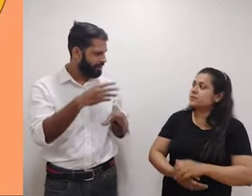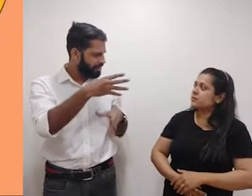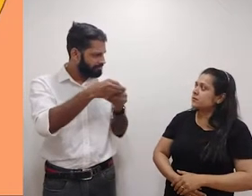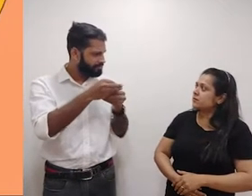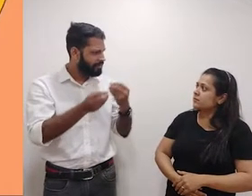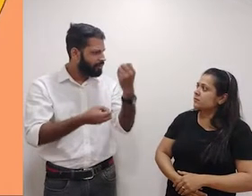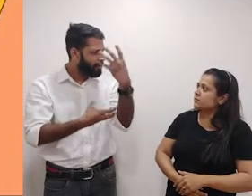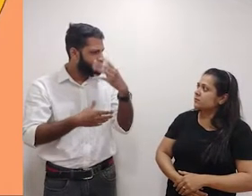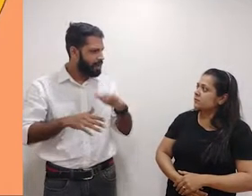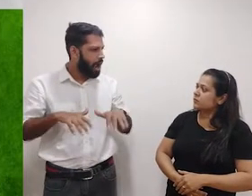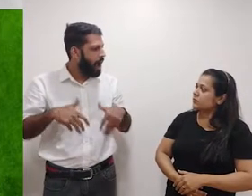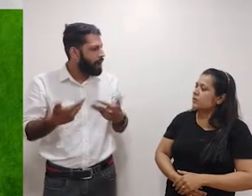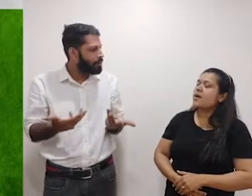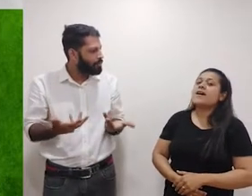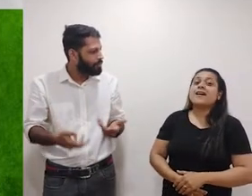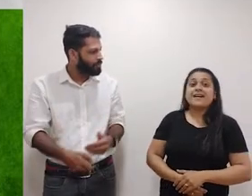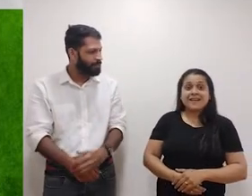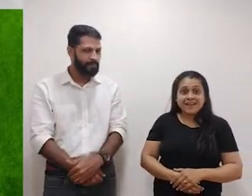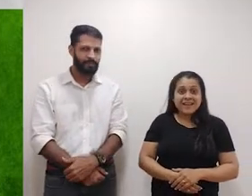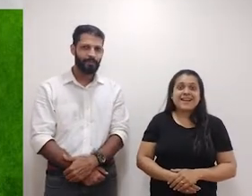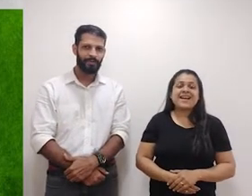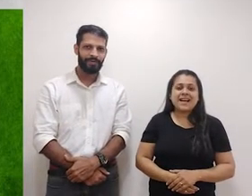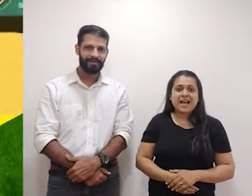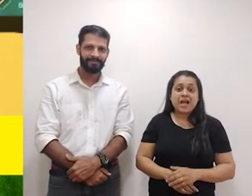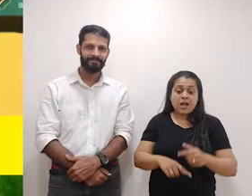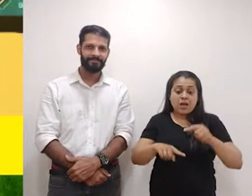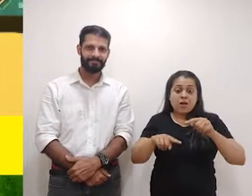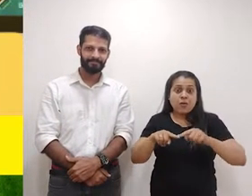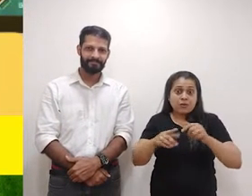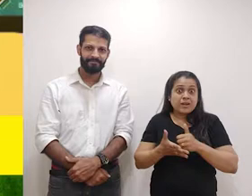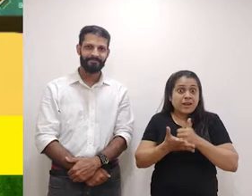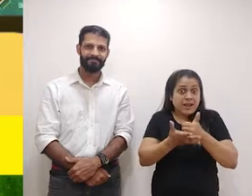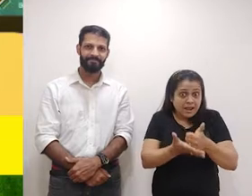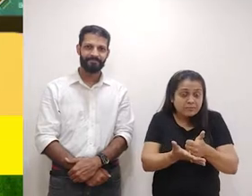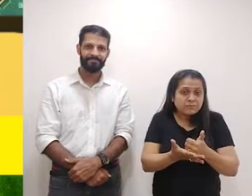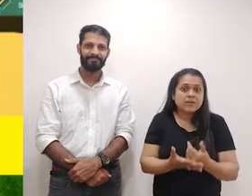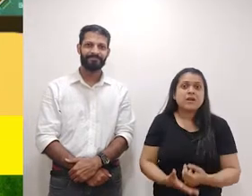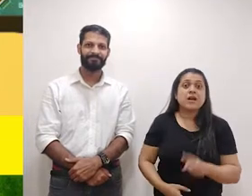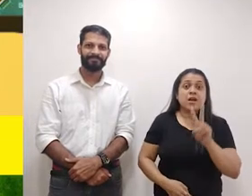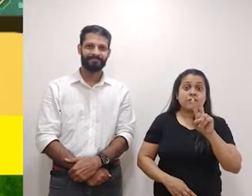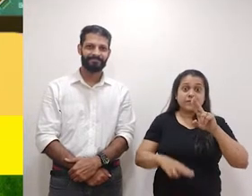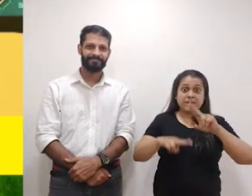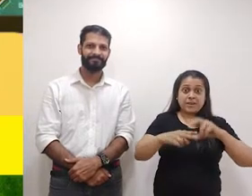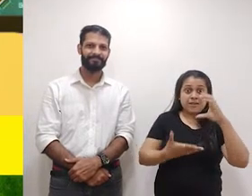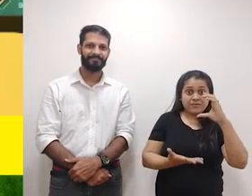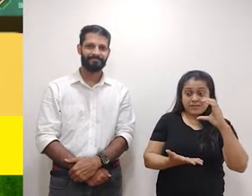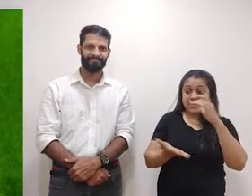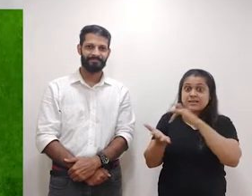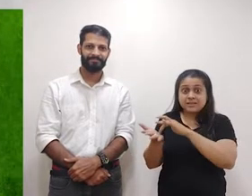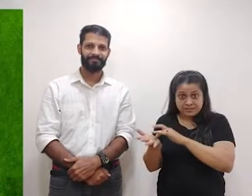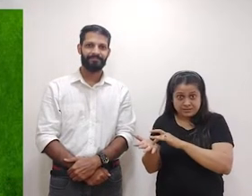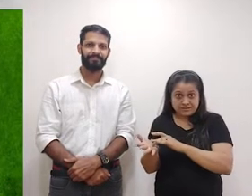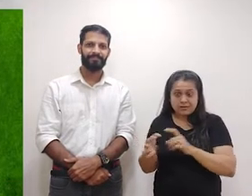अजून कुठे मिळू शकते का माहिती? वोटर हेल्पलाइन, बीएफसी